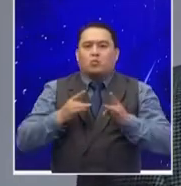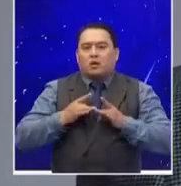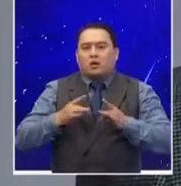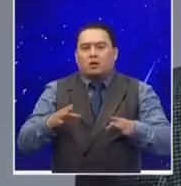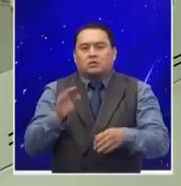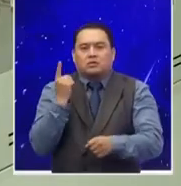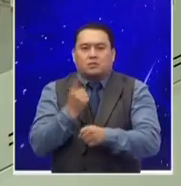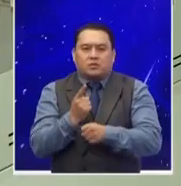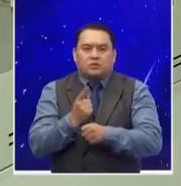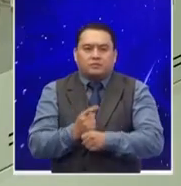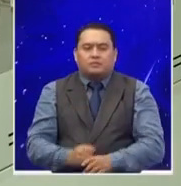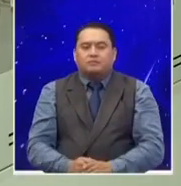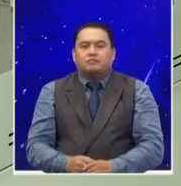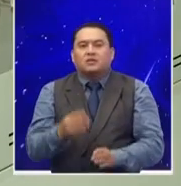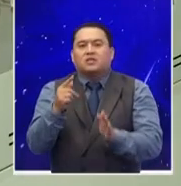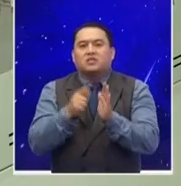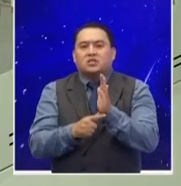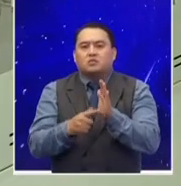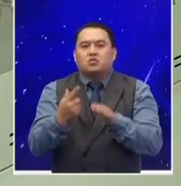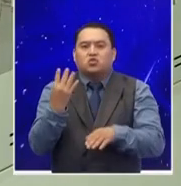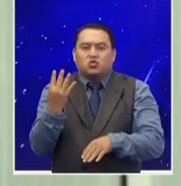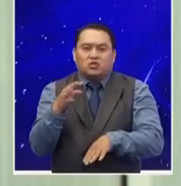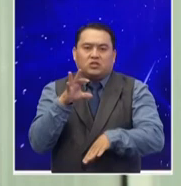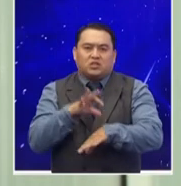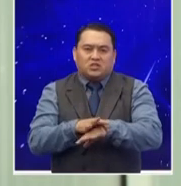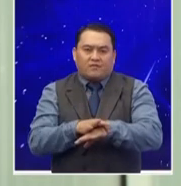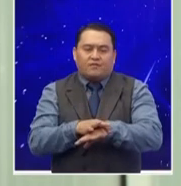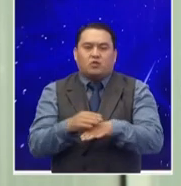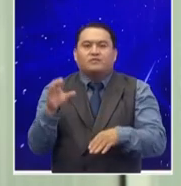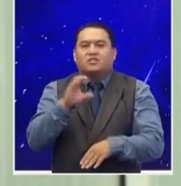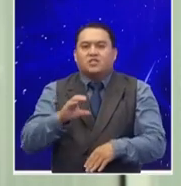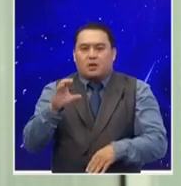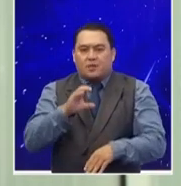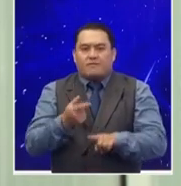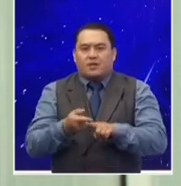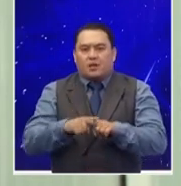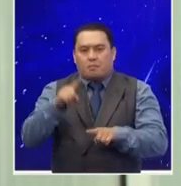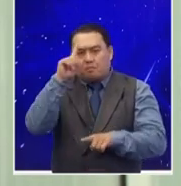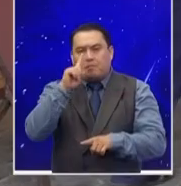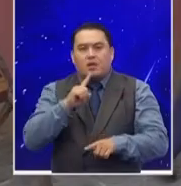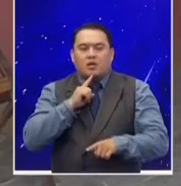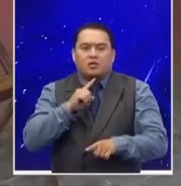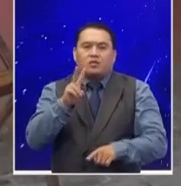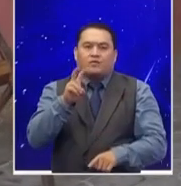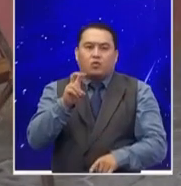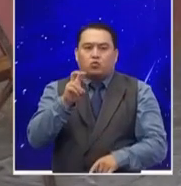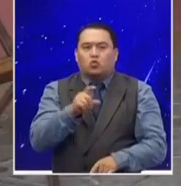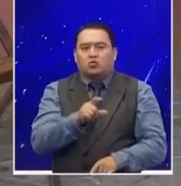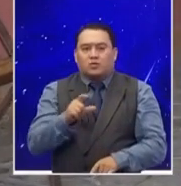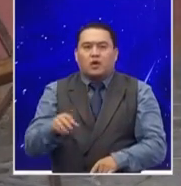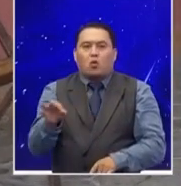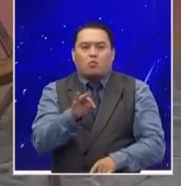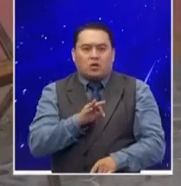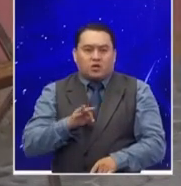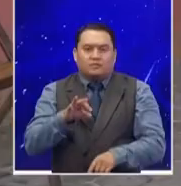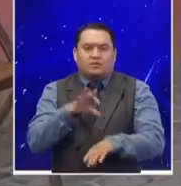деятельности. 74 зафиксированных случая заражения коронавирусом в сентябре. В этом месяце выявлено уже около 200 заболевших по области,